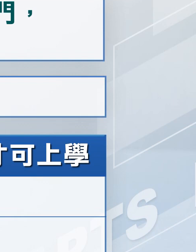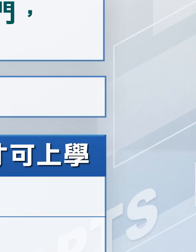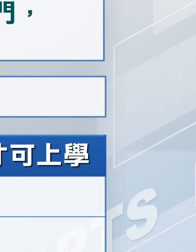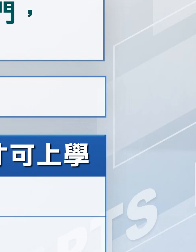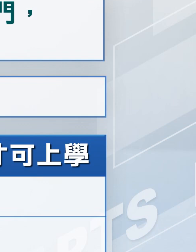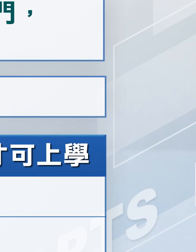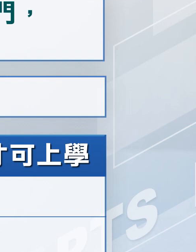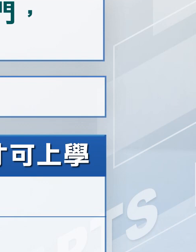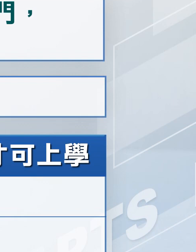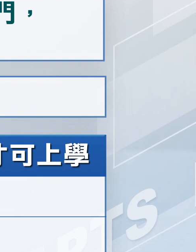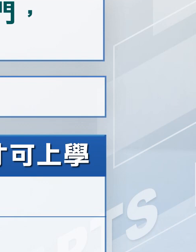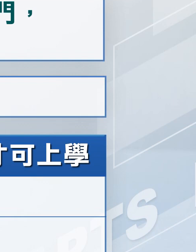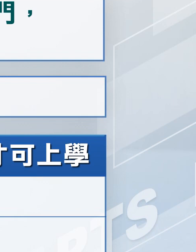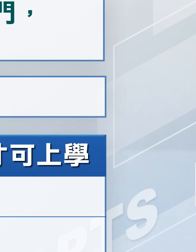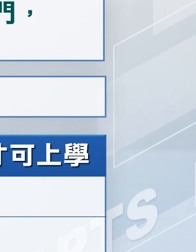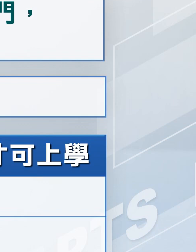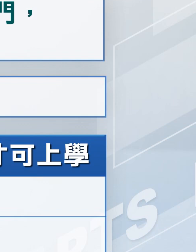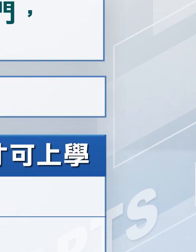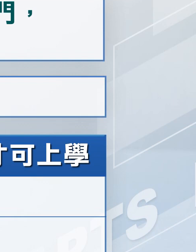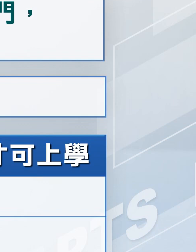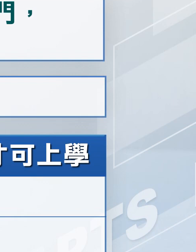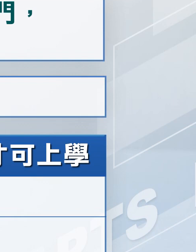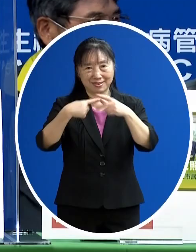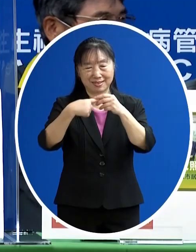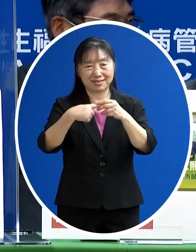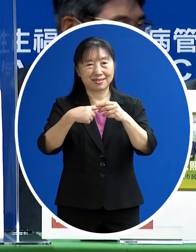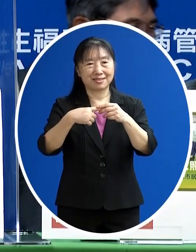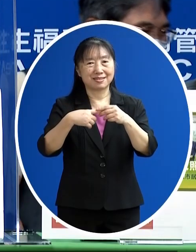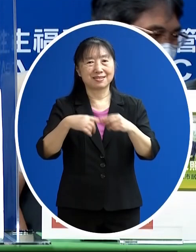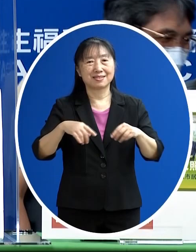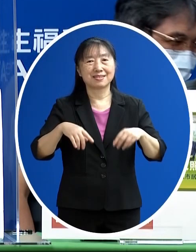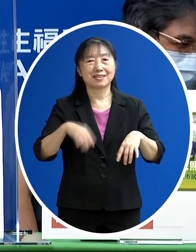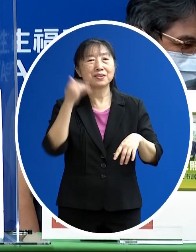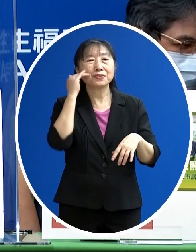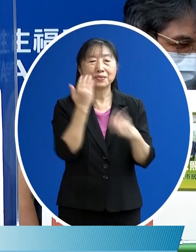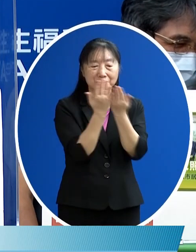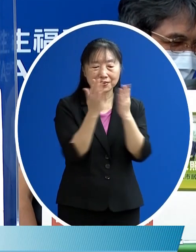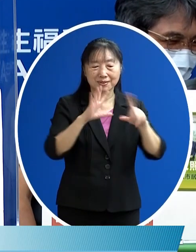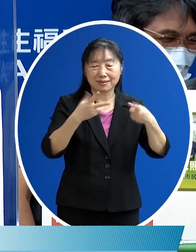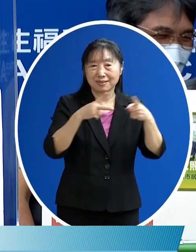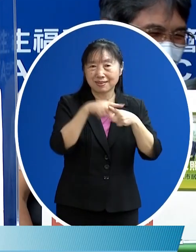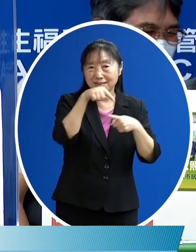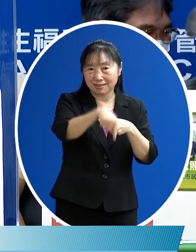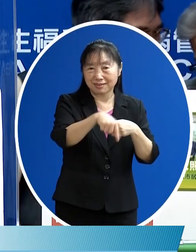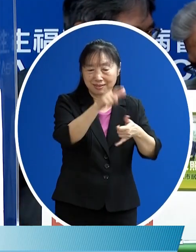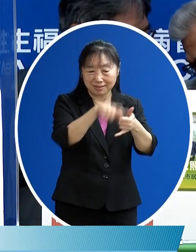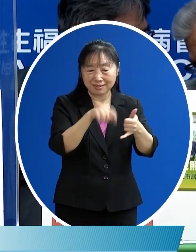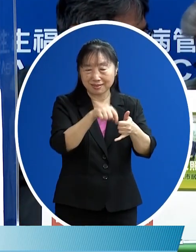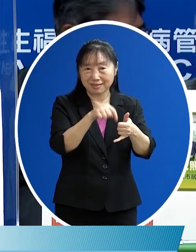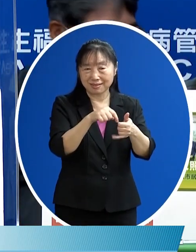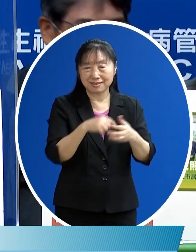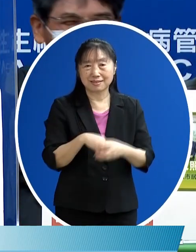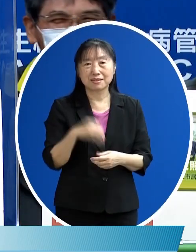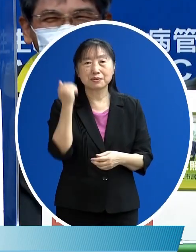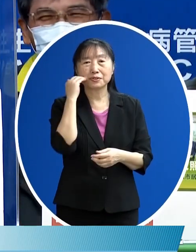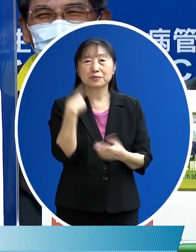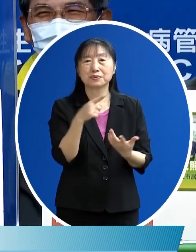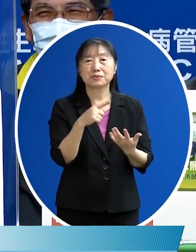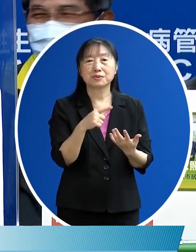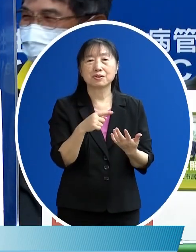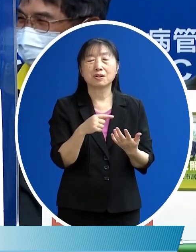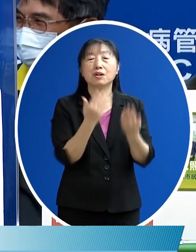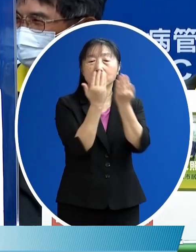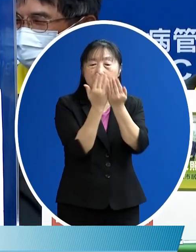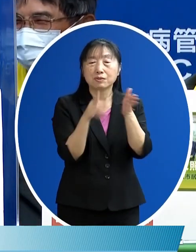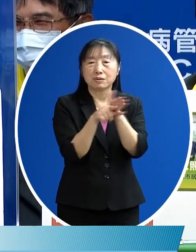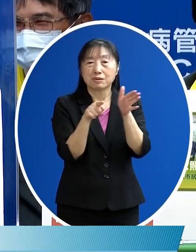放3剂，小学到高中生则发放2剂。 国小的话，那大概有几个方式，如果在课中发生需